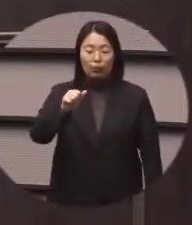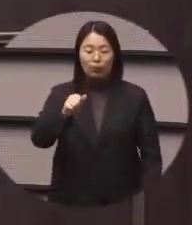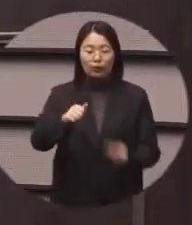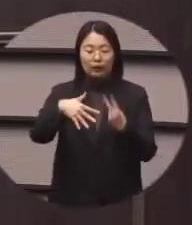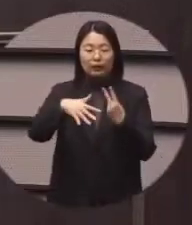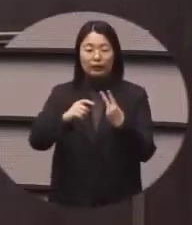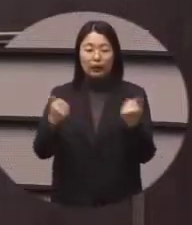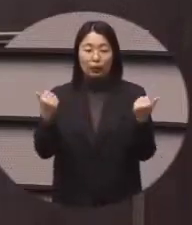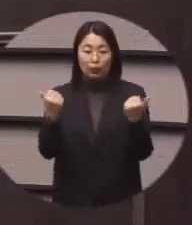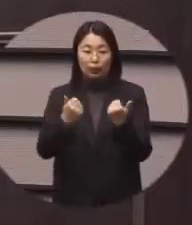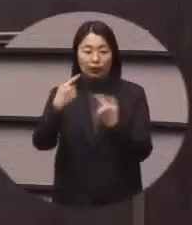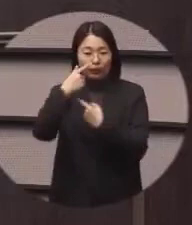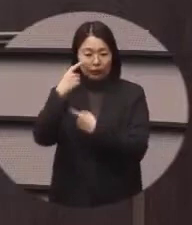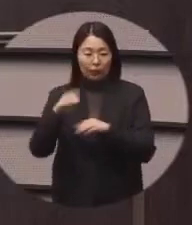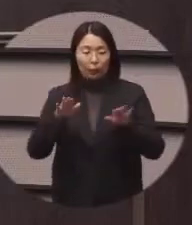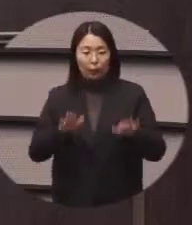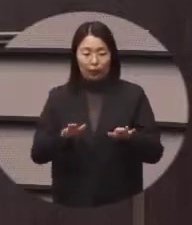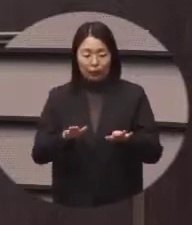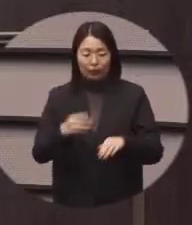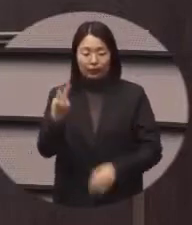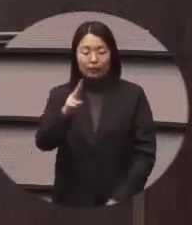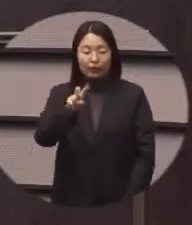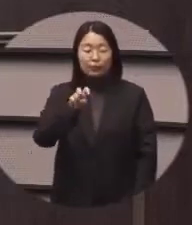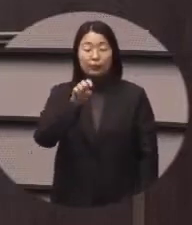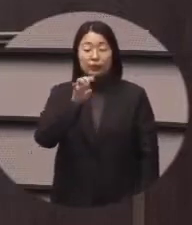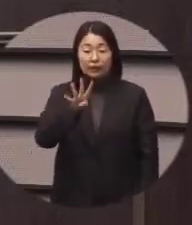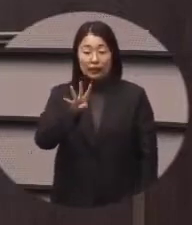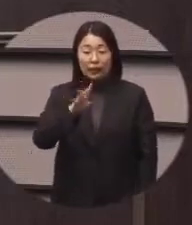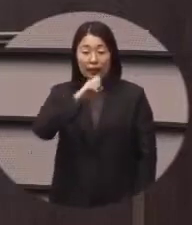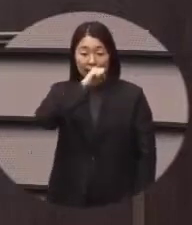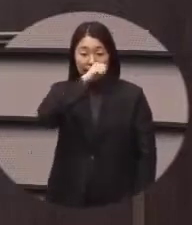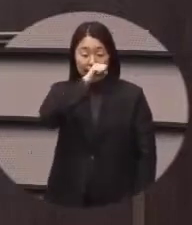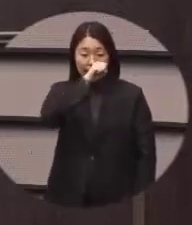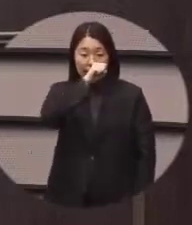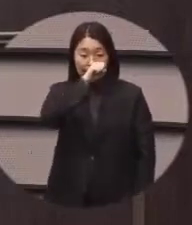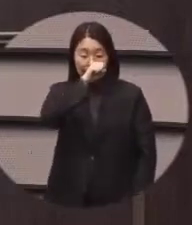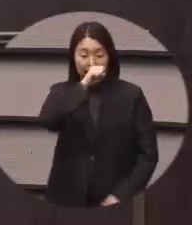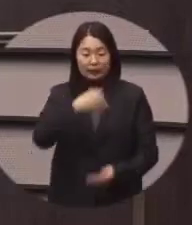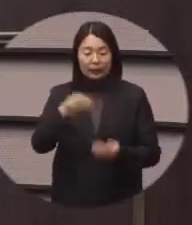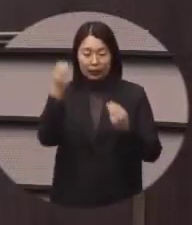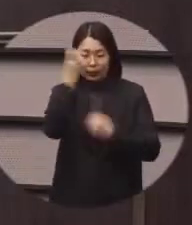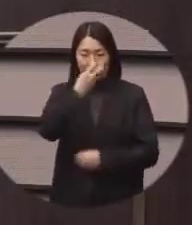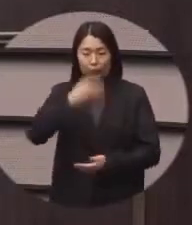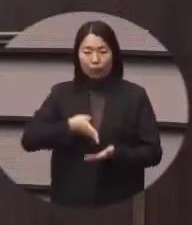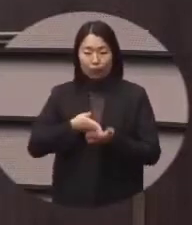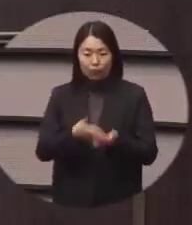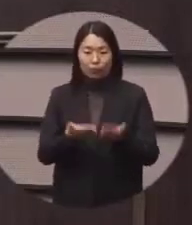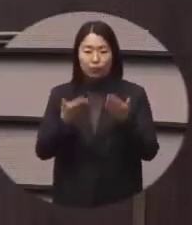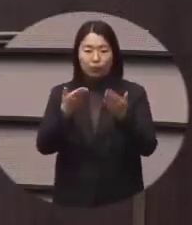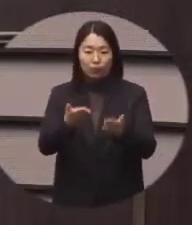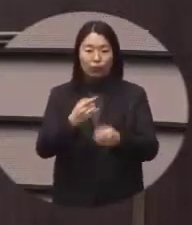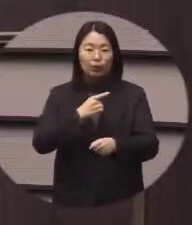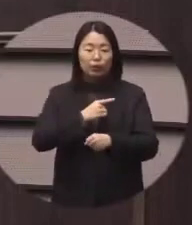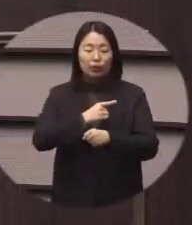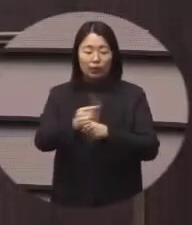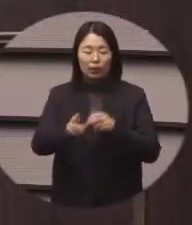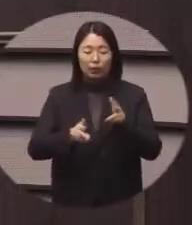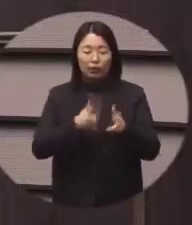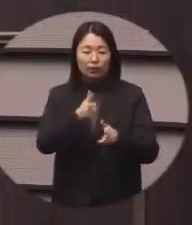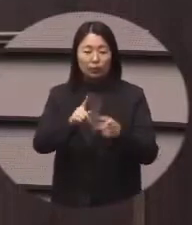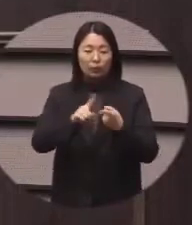제2차 정례회를 맞이하여 2024년도 예산안 심의를 요청드리면서 내년도 시정 운영 방향에